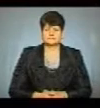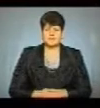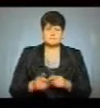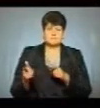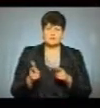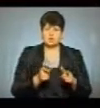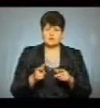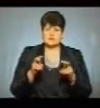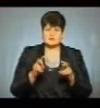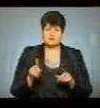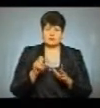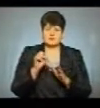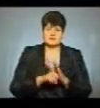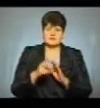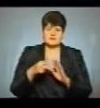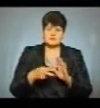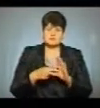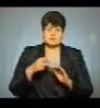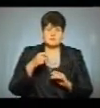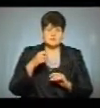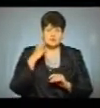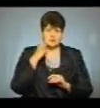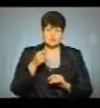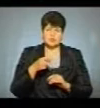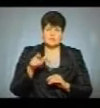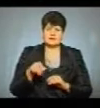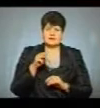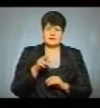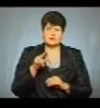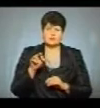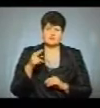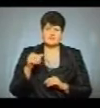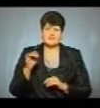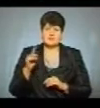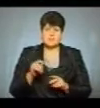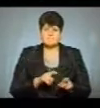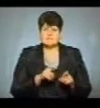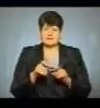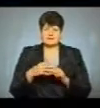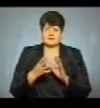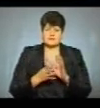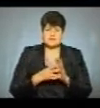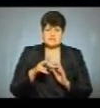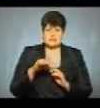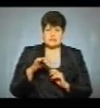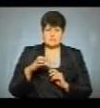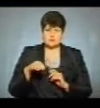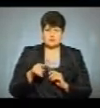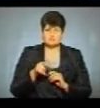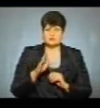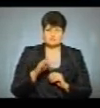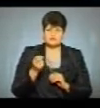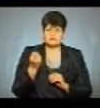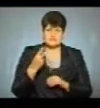Підготовче засідання щодо вбивства 27-річної тернополянки Тетяни Подвашецької перенесли на 19 листопада. Воно відбудеться